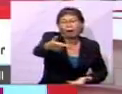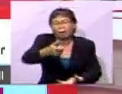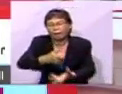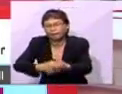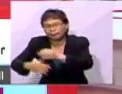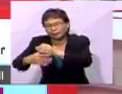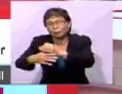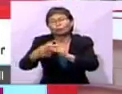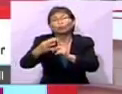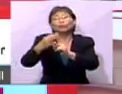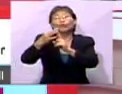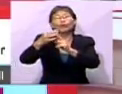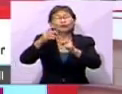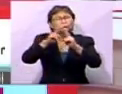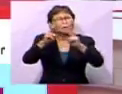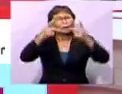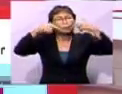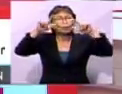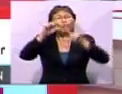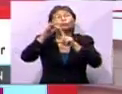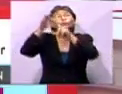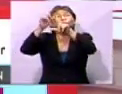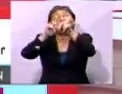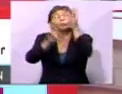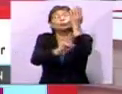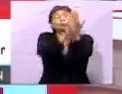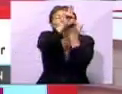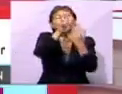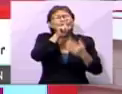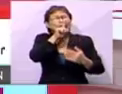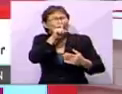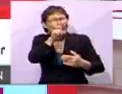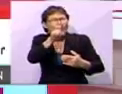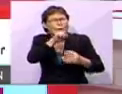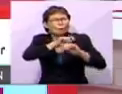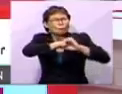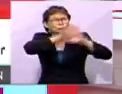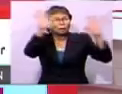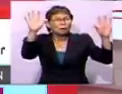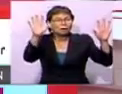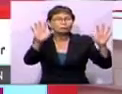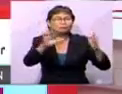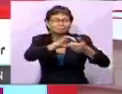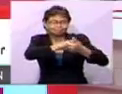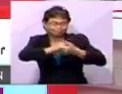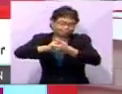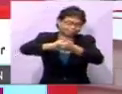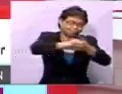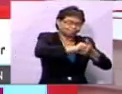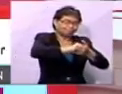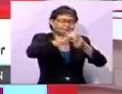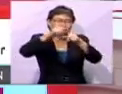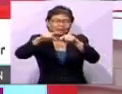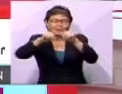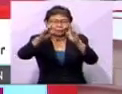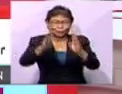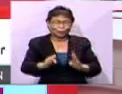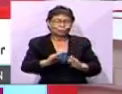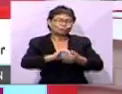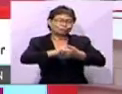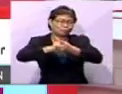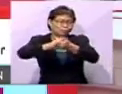utara tanah air. Ia jelas menyatu padukan masyarakat berbilang kaum di luar bandar.